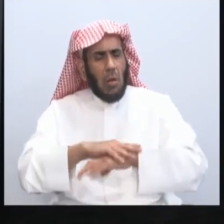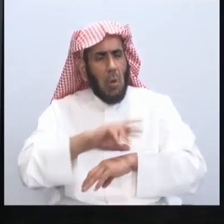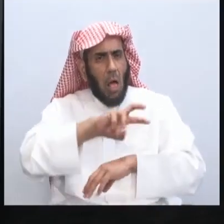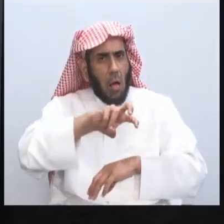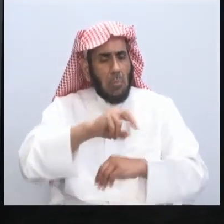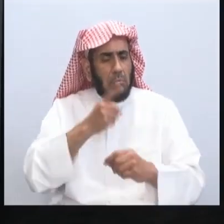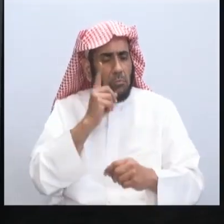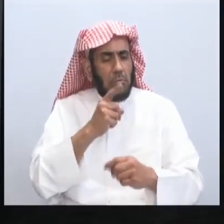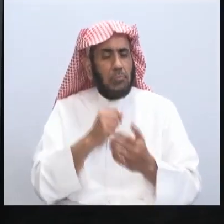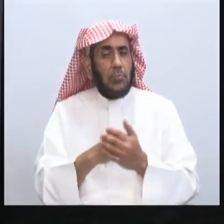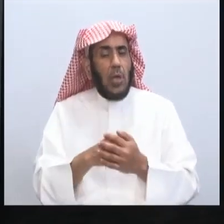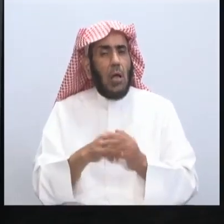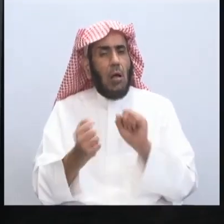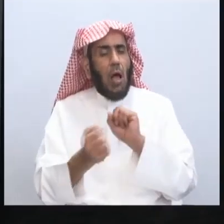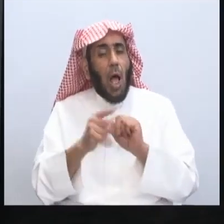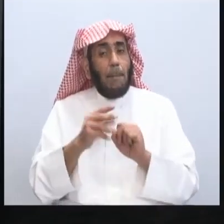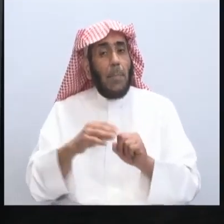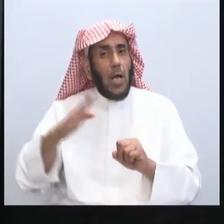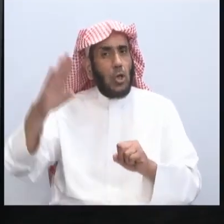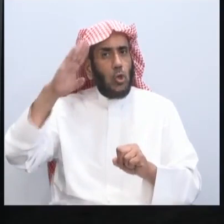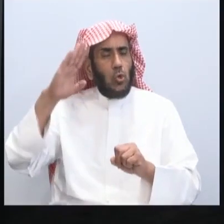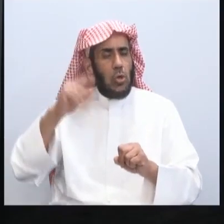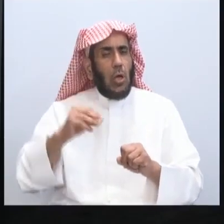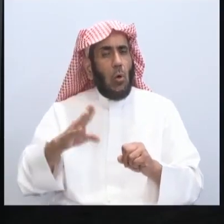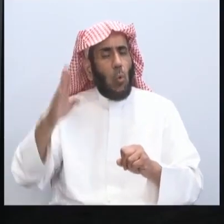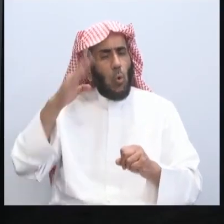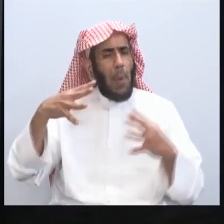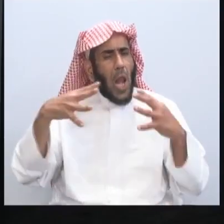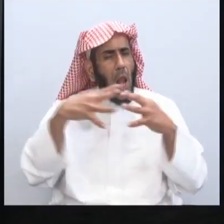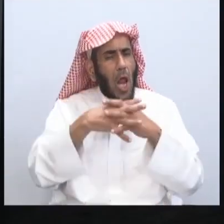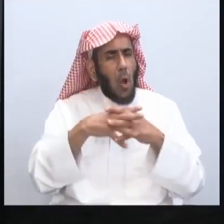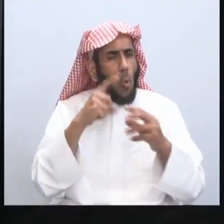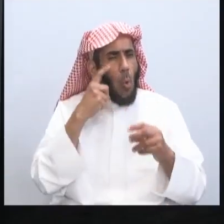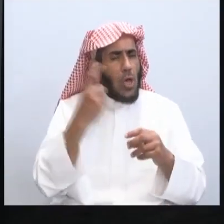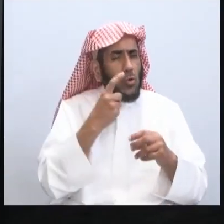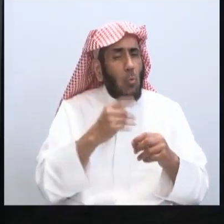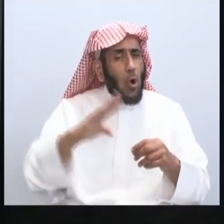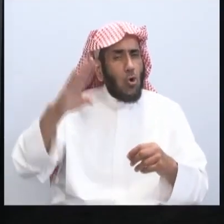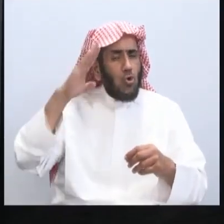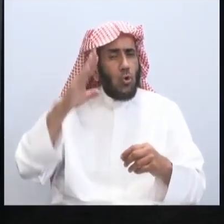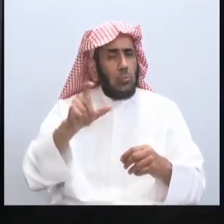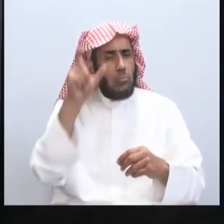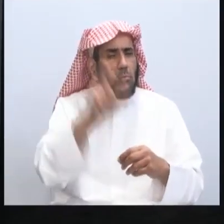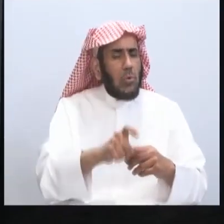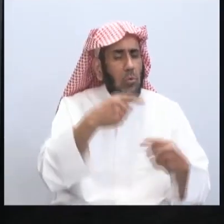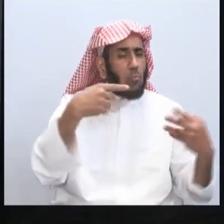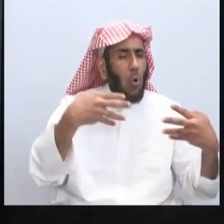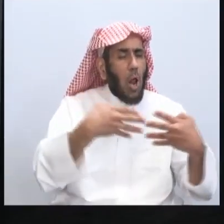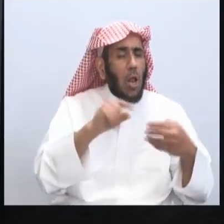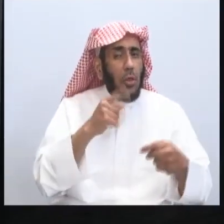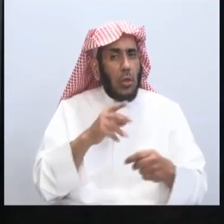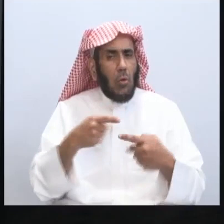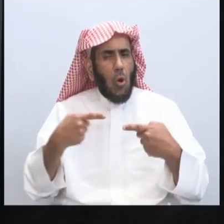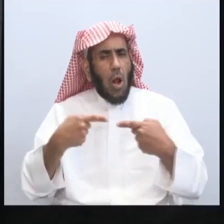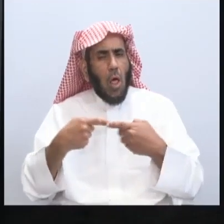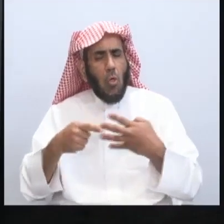العامه اما الشرطه والعسس هم الجند الذين يكلفهم الخليفه